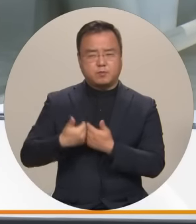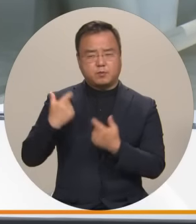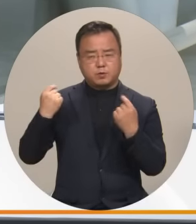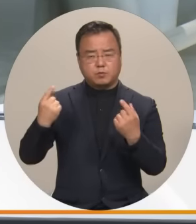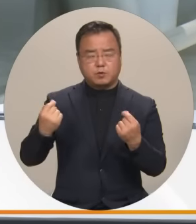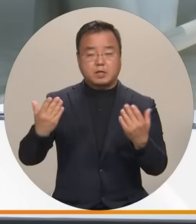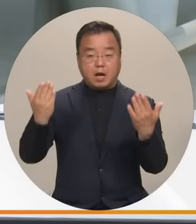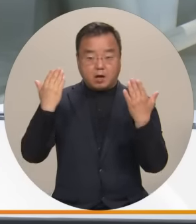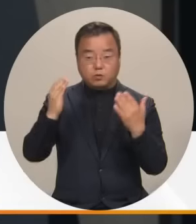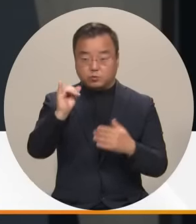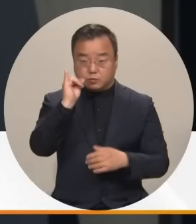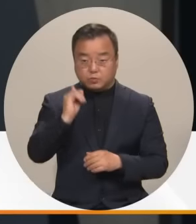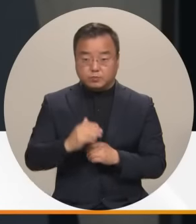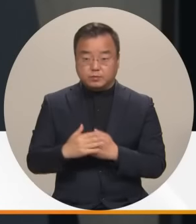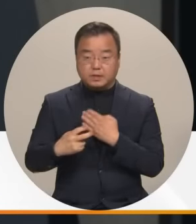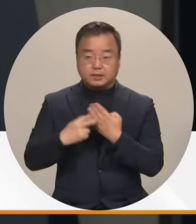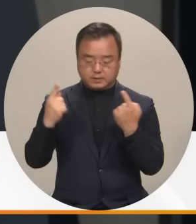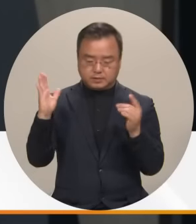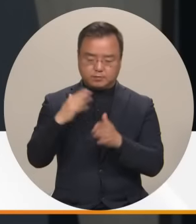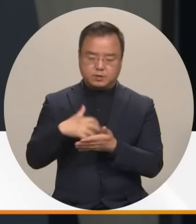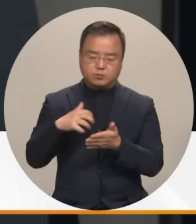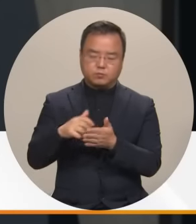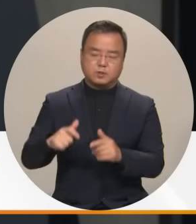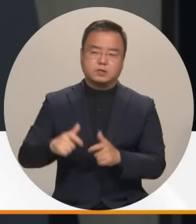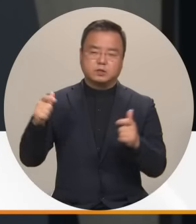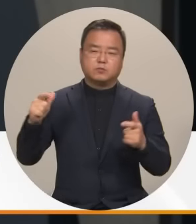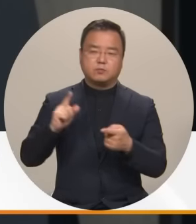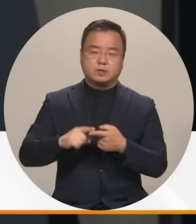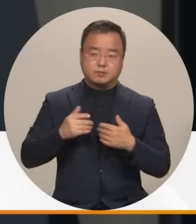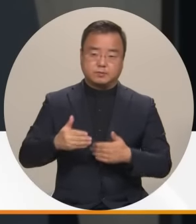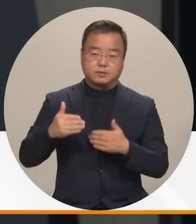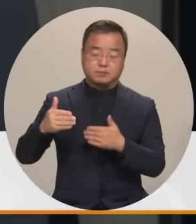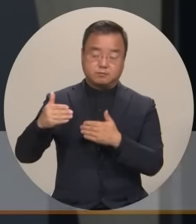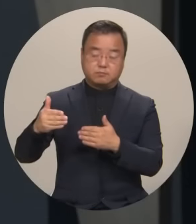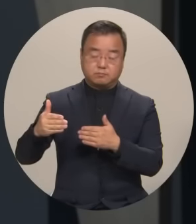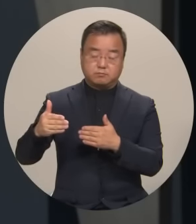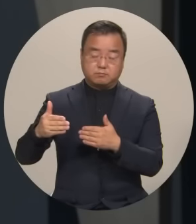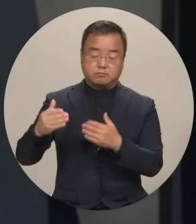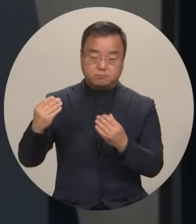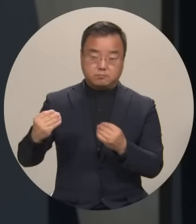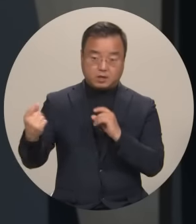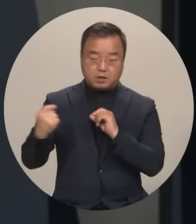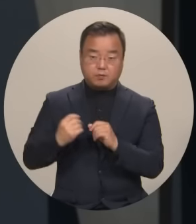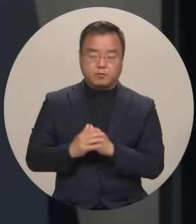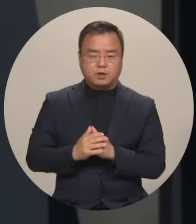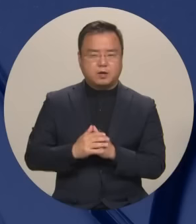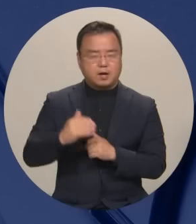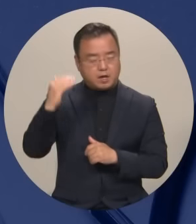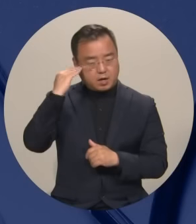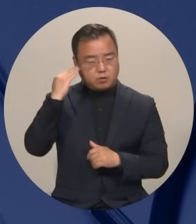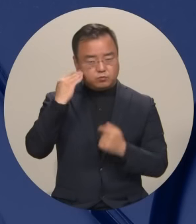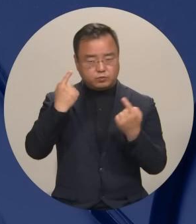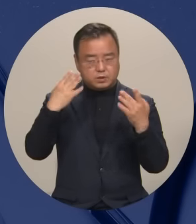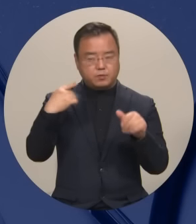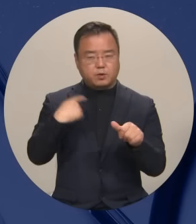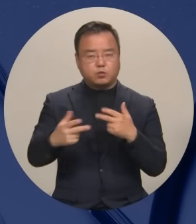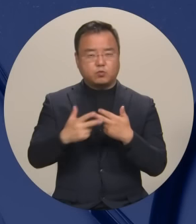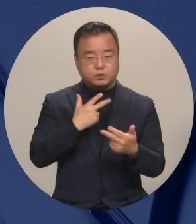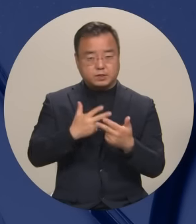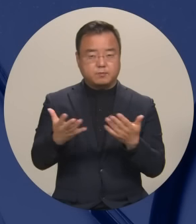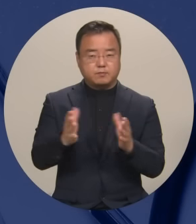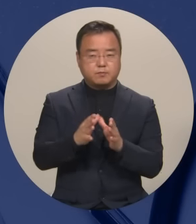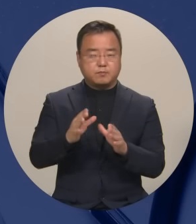있다고요네 의대 증원을 위한 절차는 현재 얼마 남지 않은게 사실입니다 한국 대학교육 협의에는 내일 대입